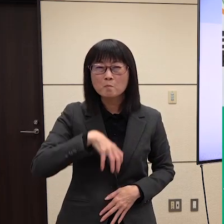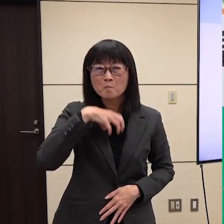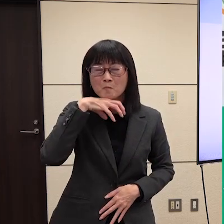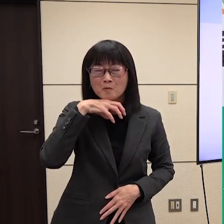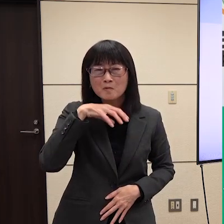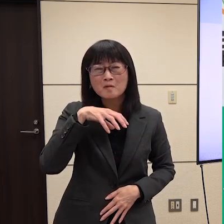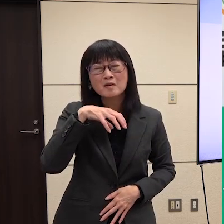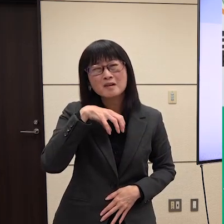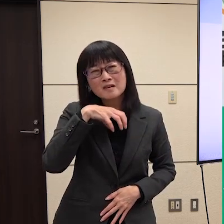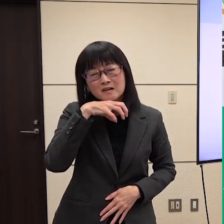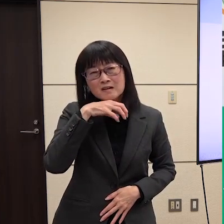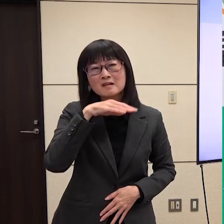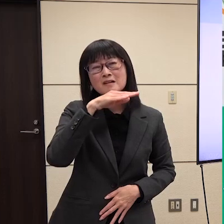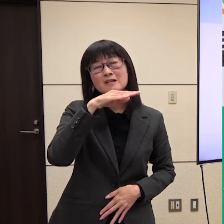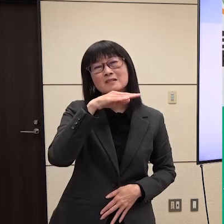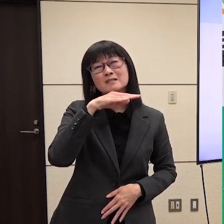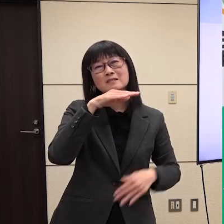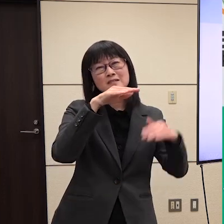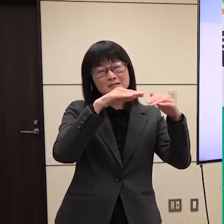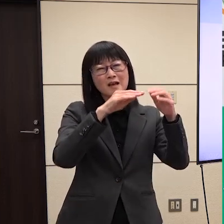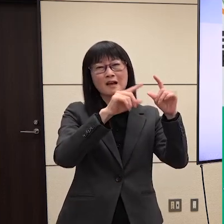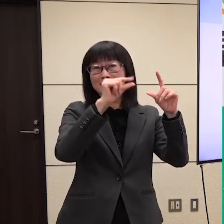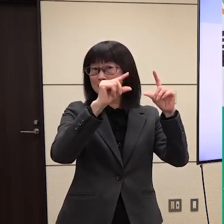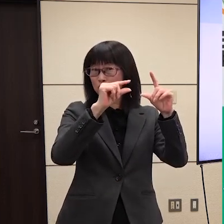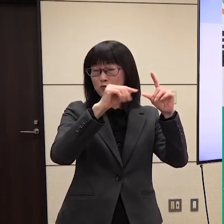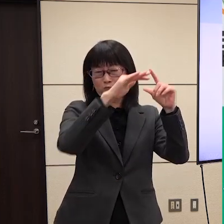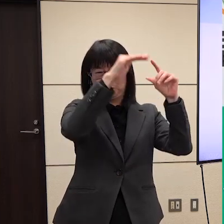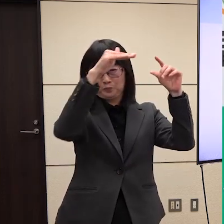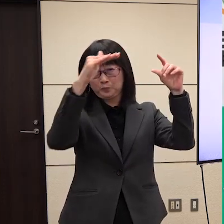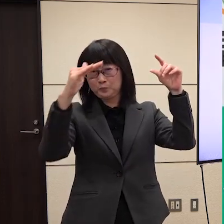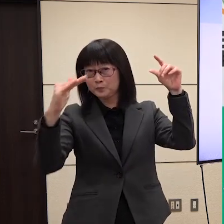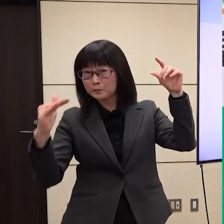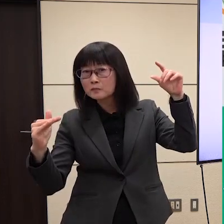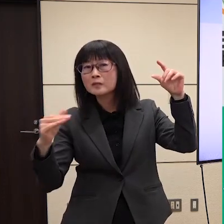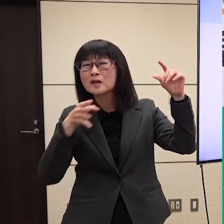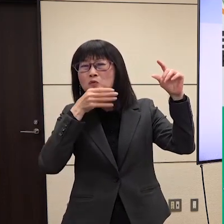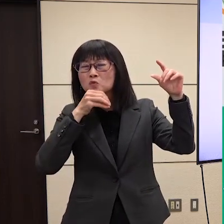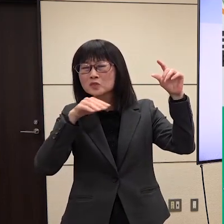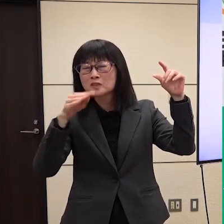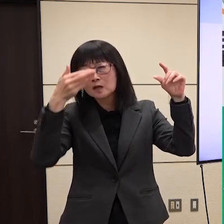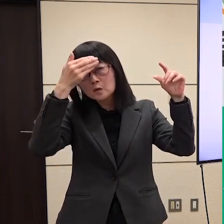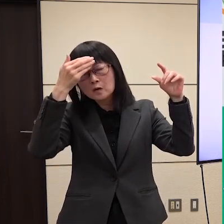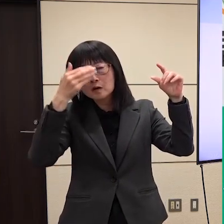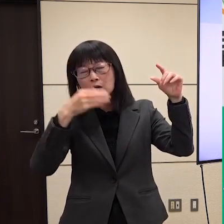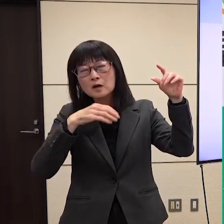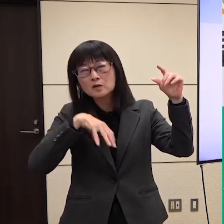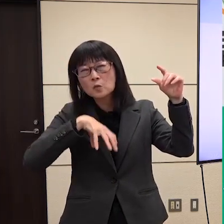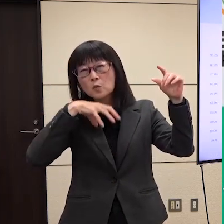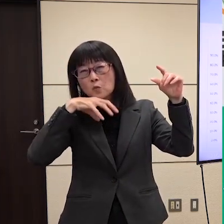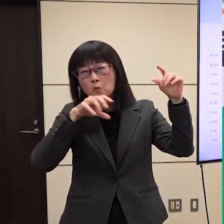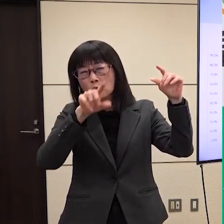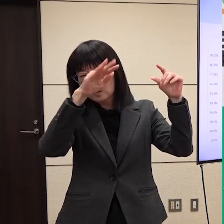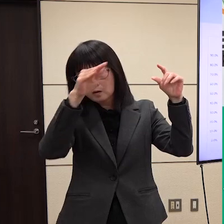が進むに従って、低くなっているという現状があります。で